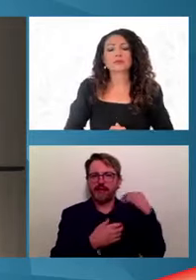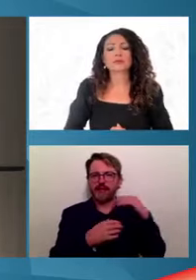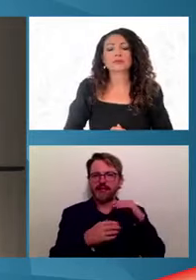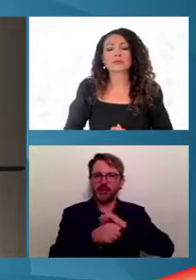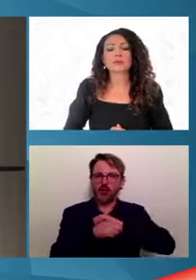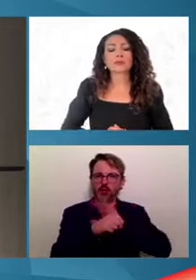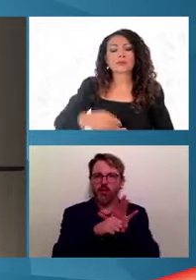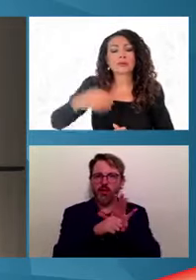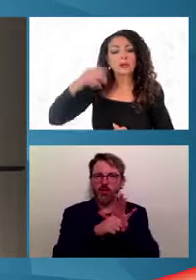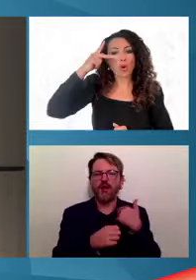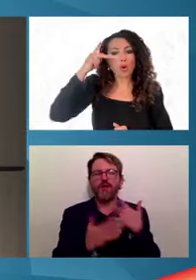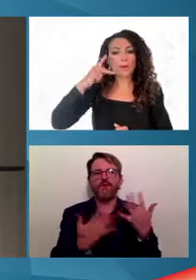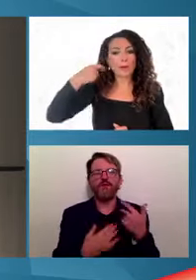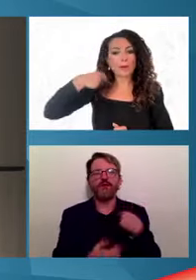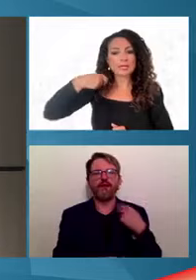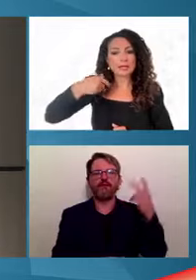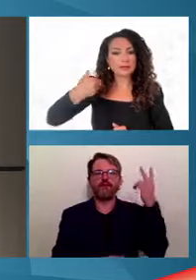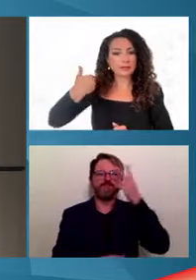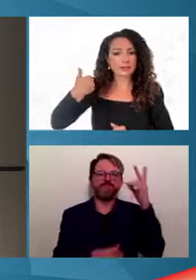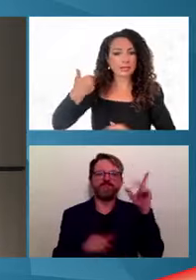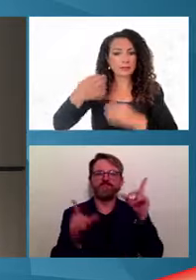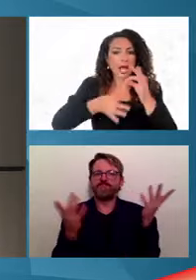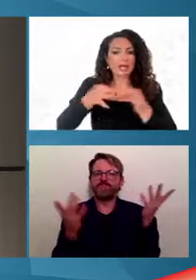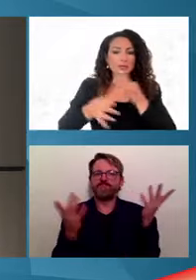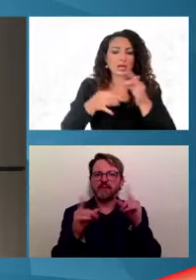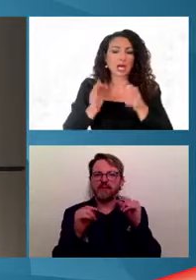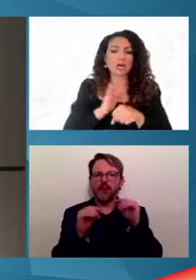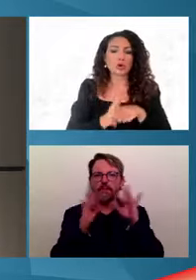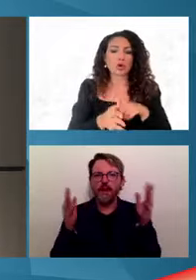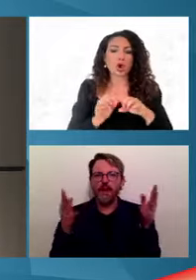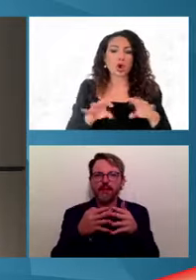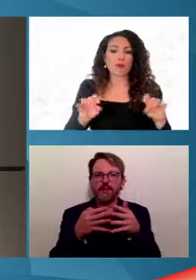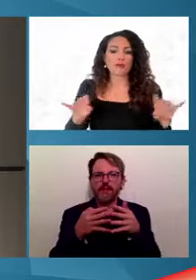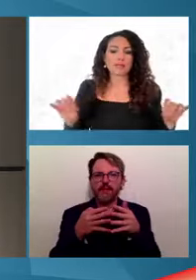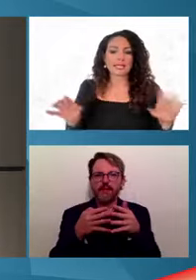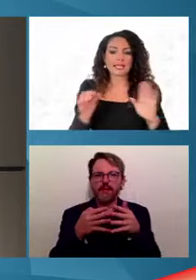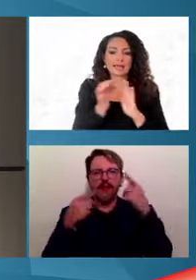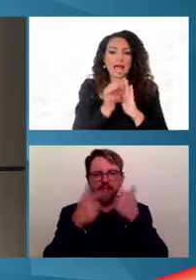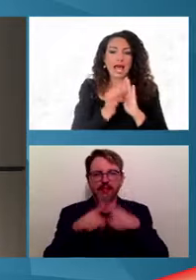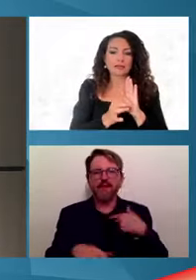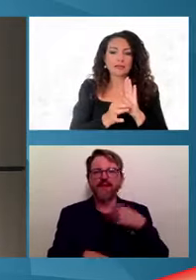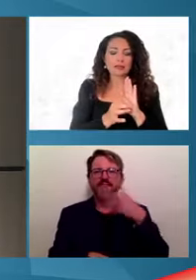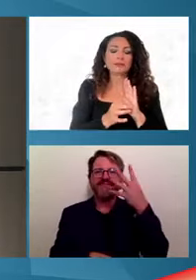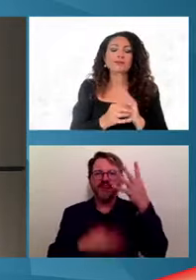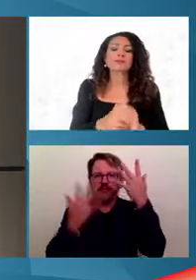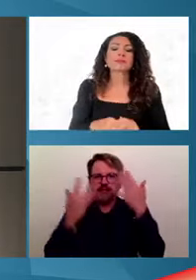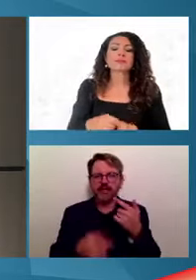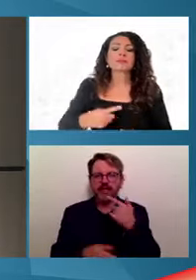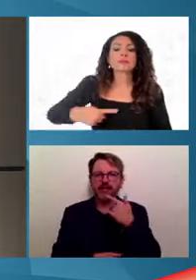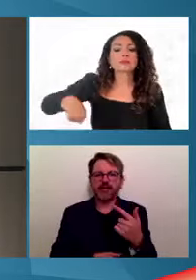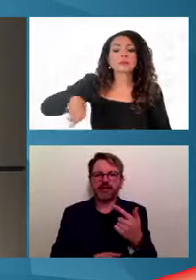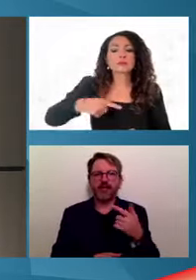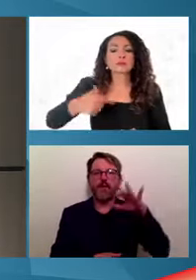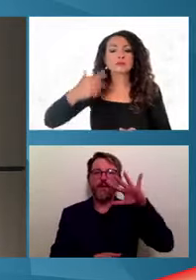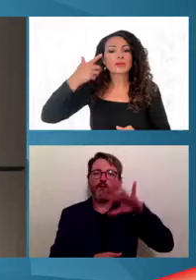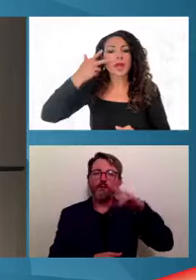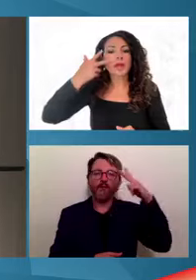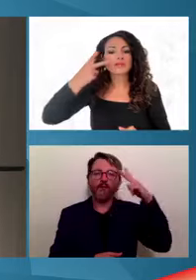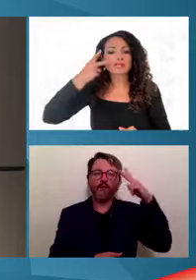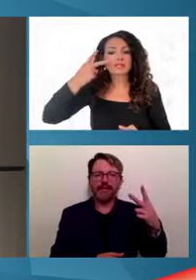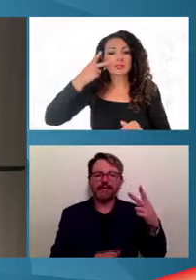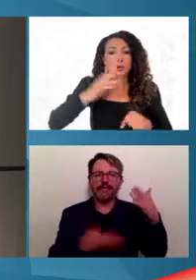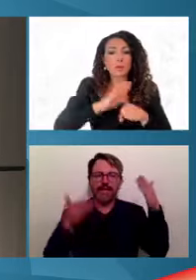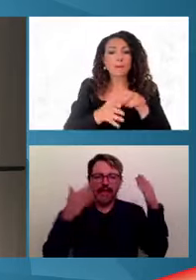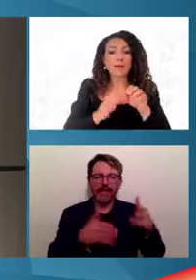wir verstanden haben, was Pandemie ist. Da darf ich Ihnen vier Zahlen nennen. Wir hatten 35 Intensivbetten. Wir